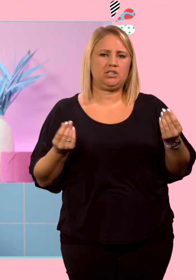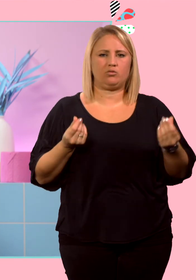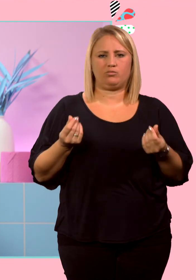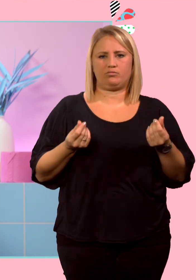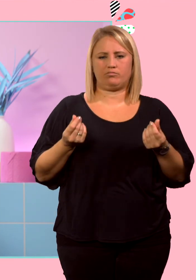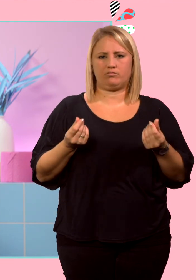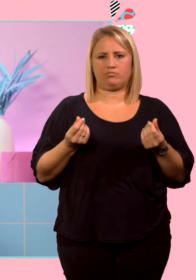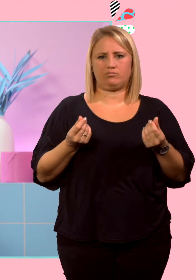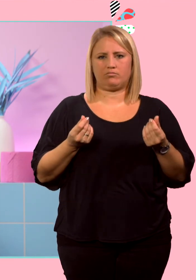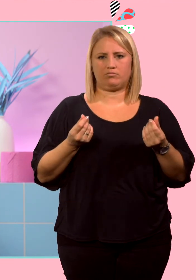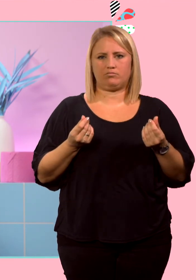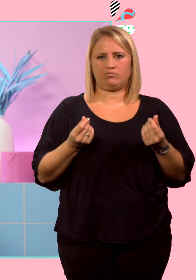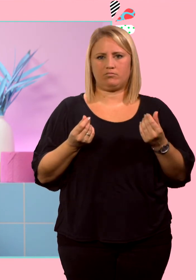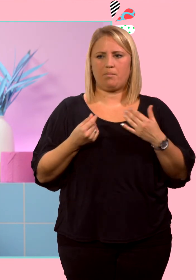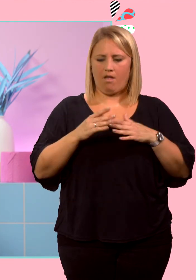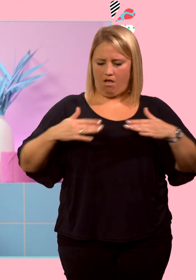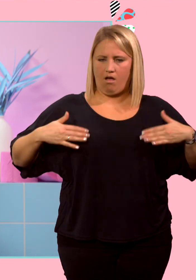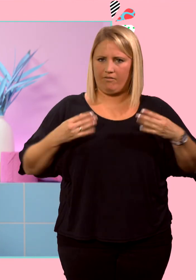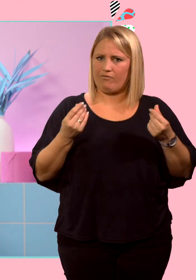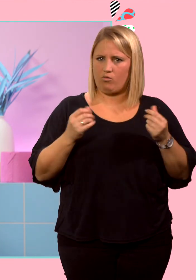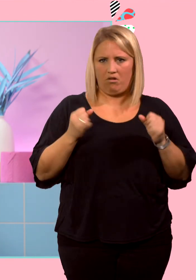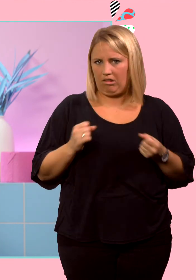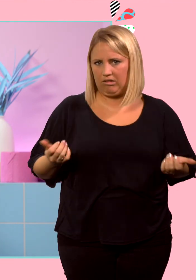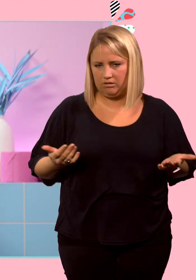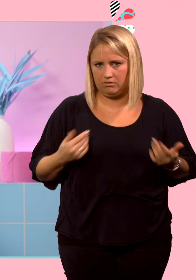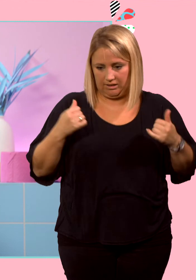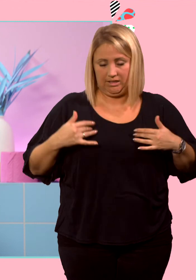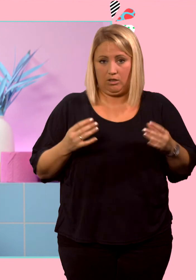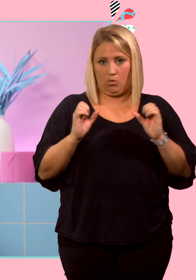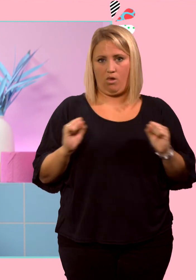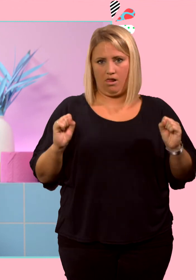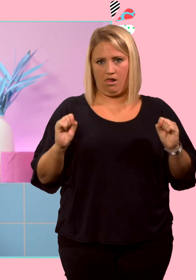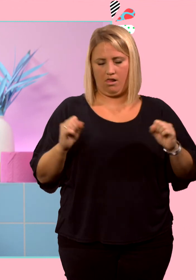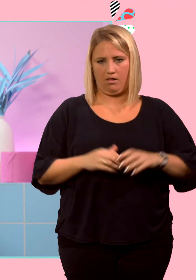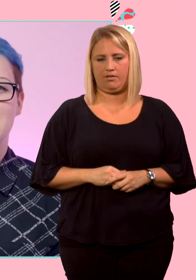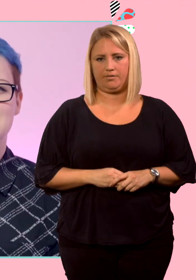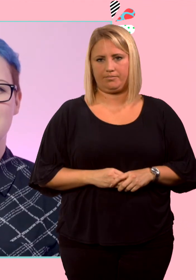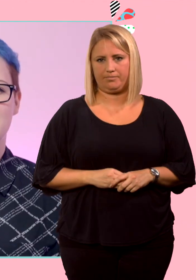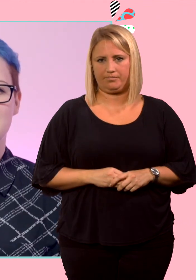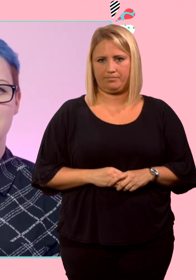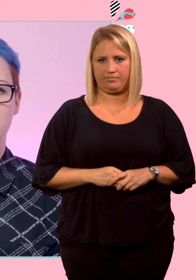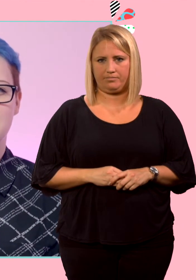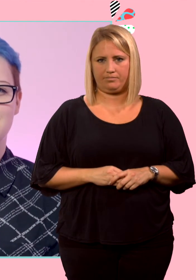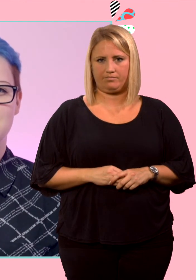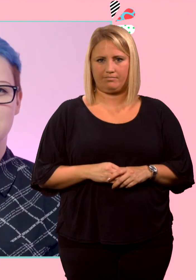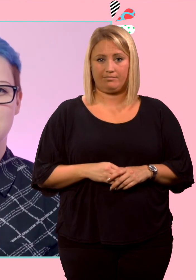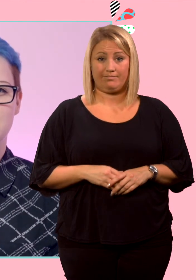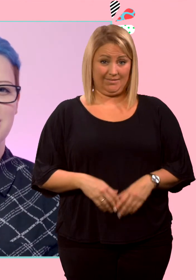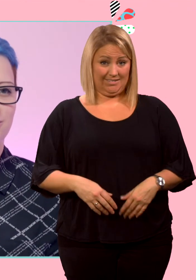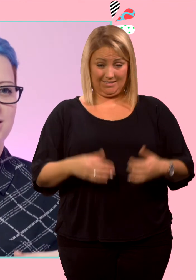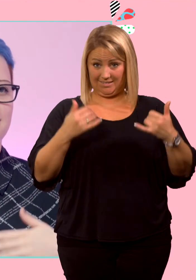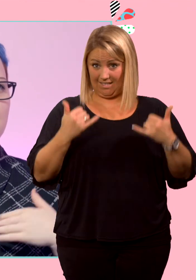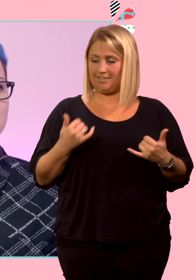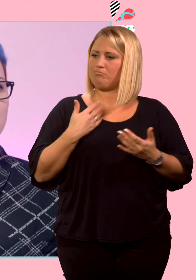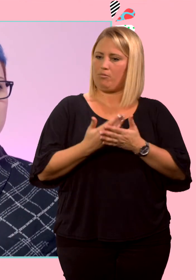so irgendwie eine weitere erogene Zone gibt, dass ich spüre einfach überhaupt nichts in meinen Brüsten oder in meiner Brust. Ich weiß einfach, dass wenn ich mich jetzt